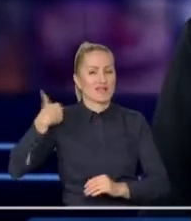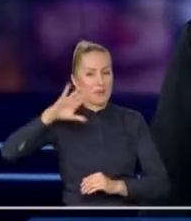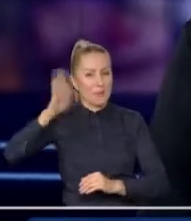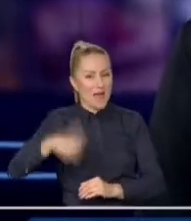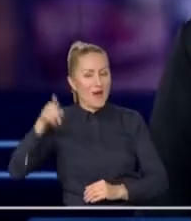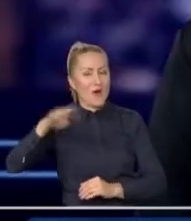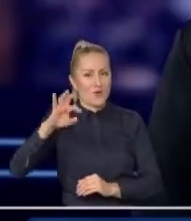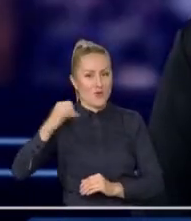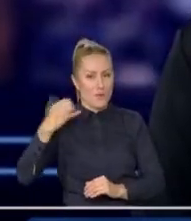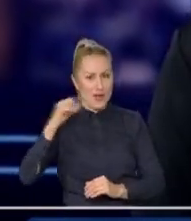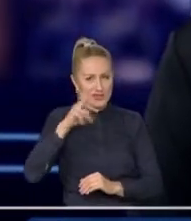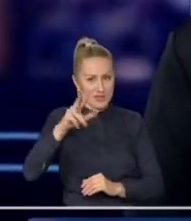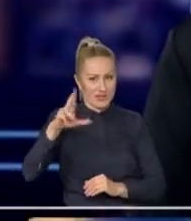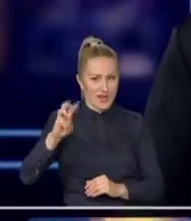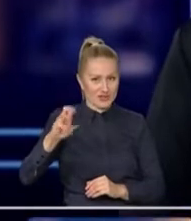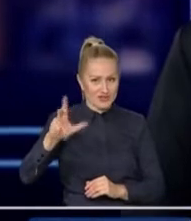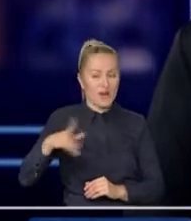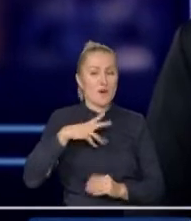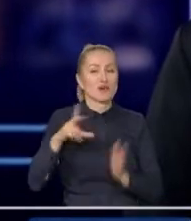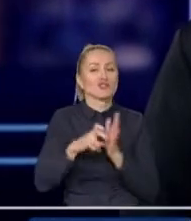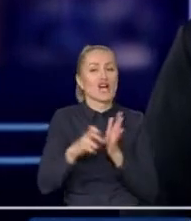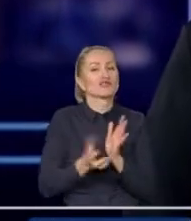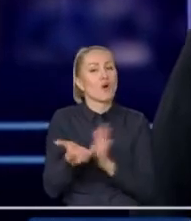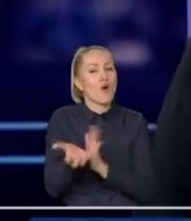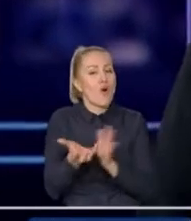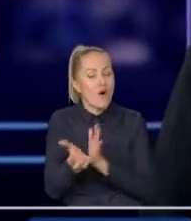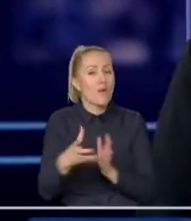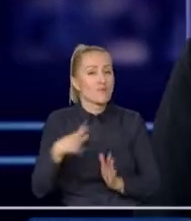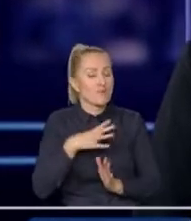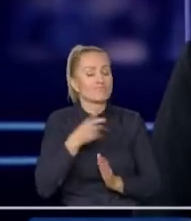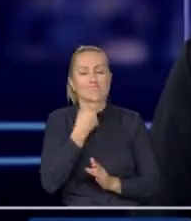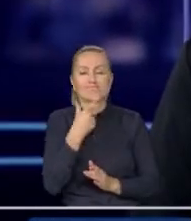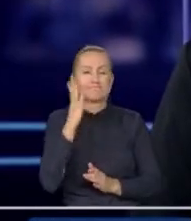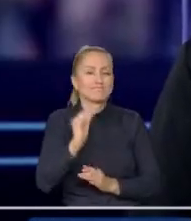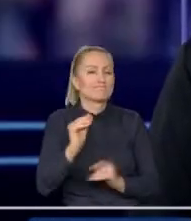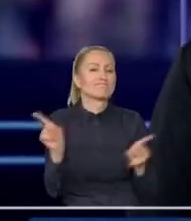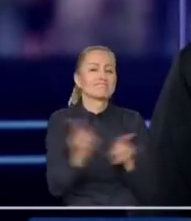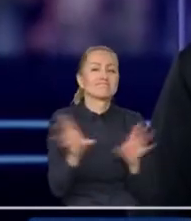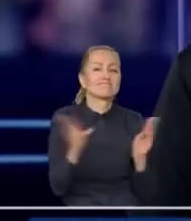dla Państwa ciasto biszkoptowe, które doskonale smakuje w połączeniu